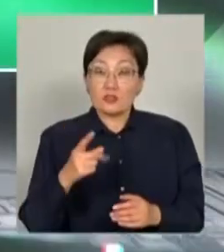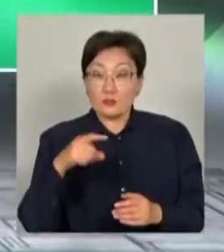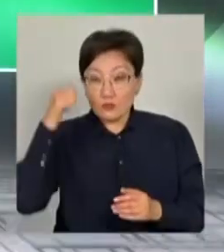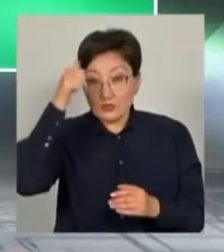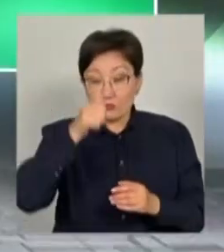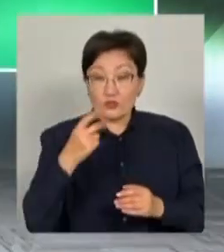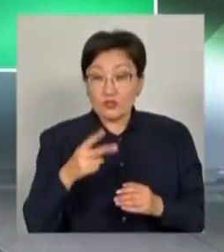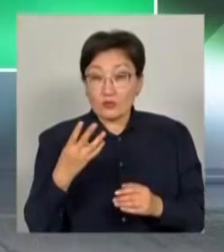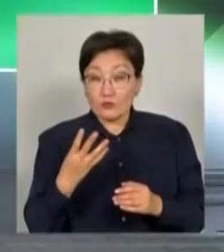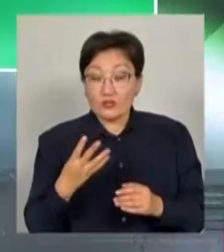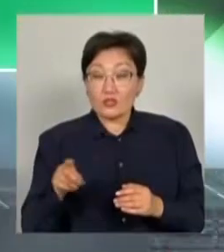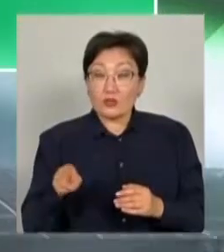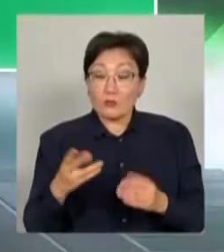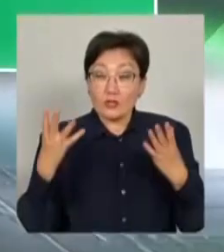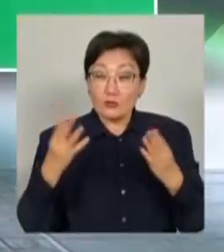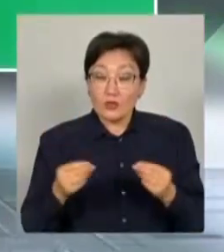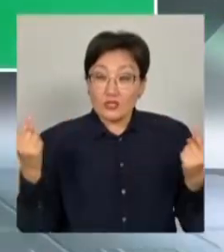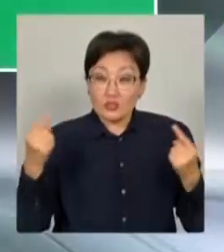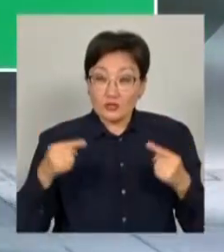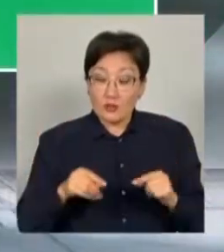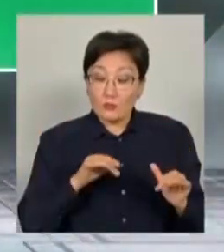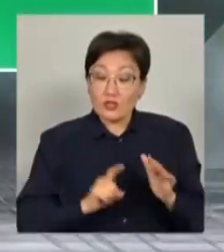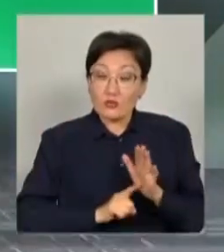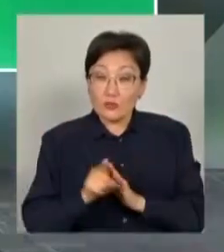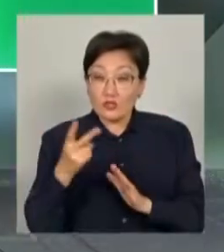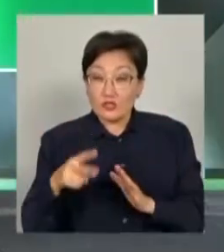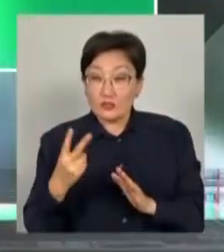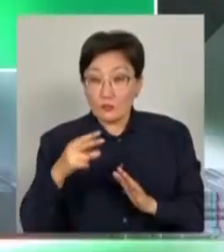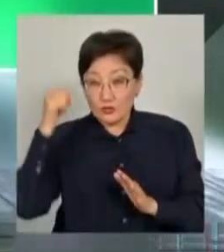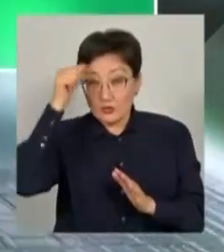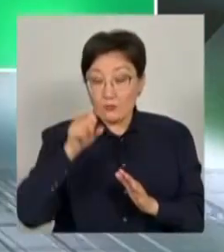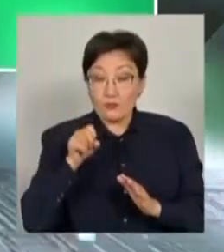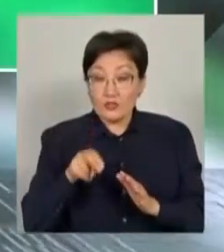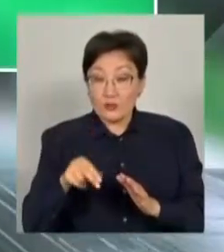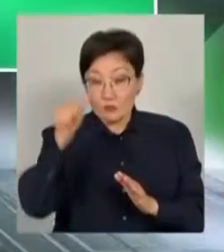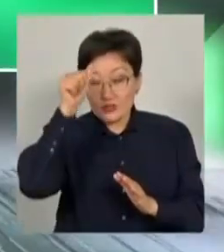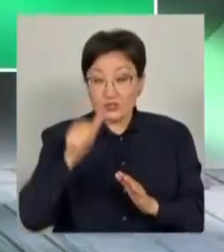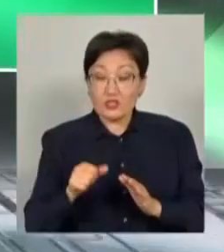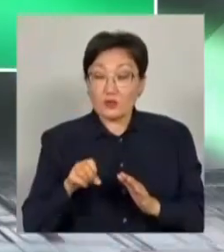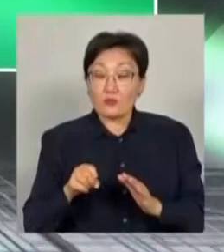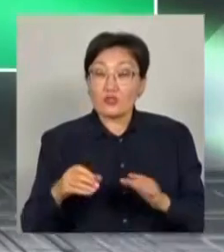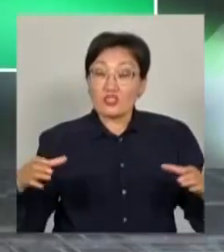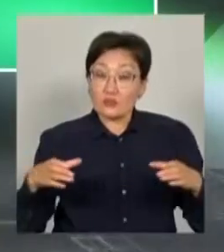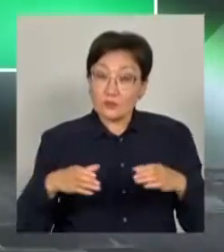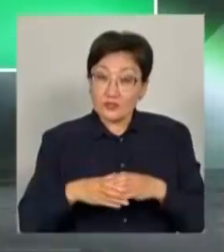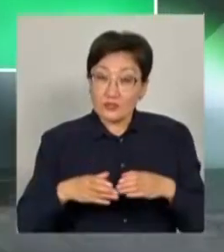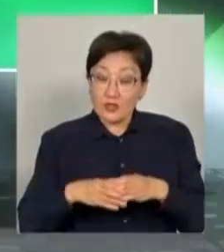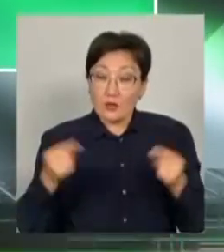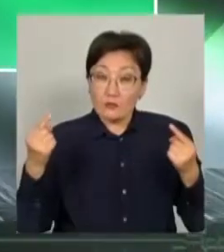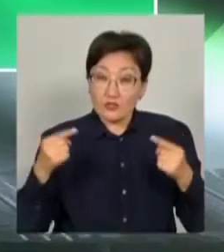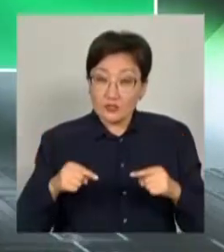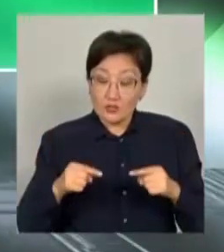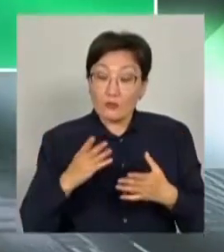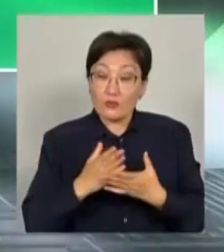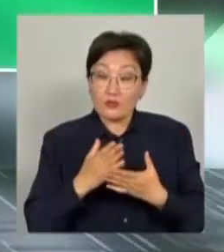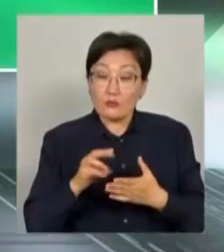2021 жылдың 24 желтоқсанында банкроттық іс қозғалып, 2022 жылдың сәуірінде ЭМЕ жауапкершілік шектеулі серіктестігі банкрот деп